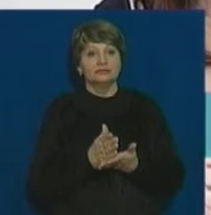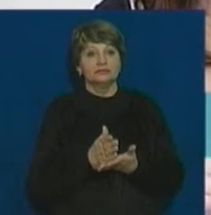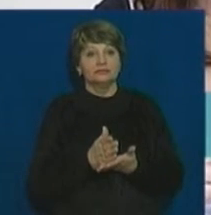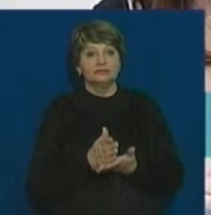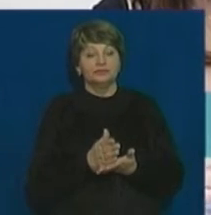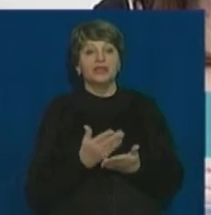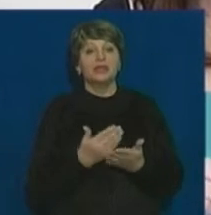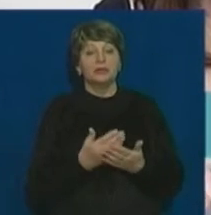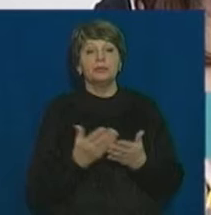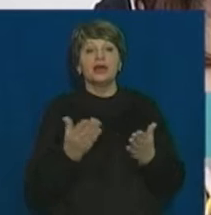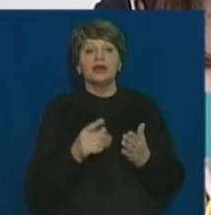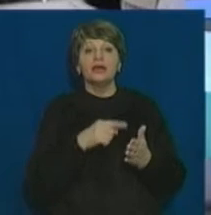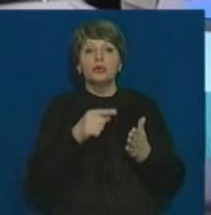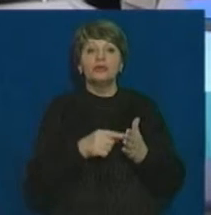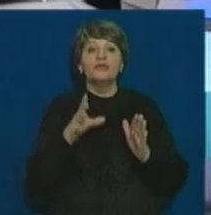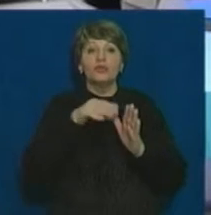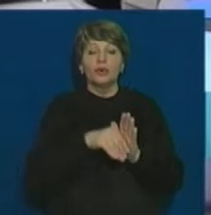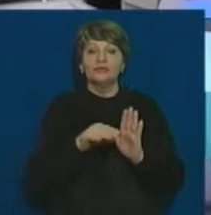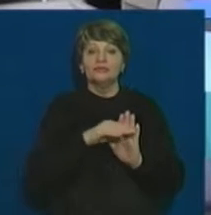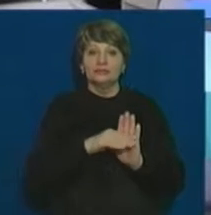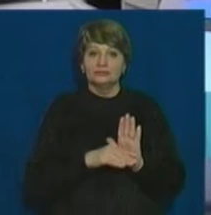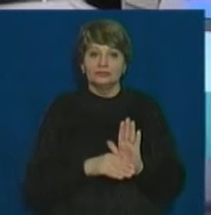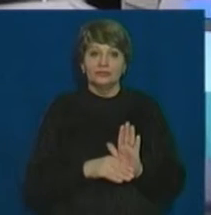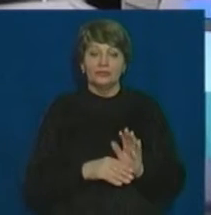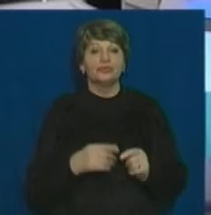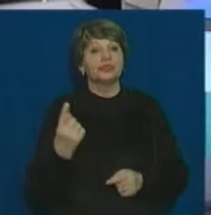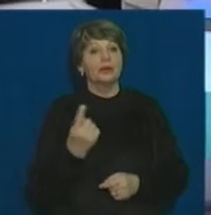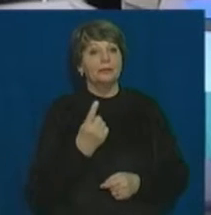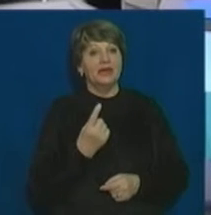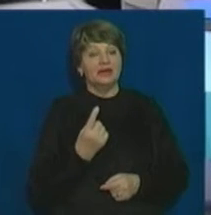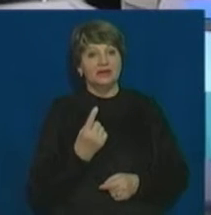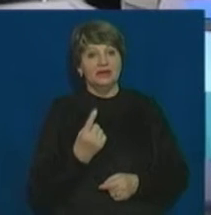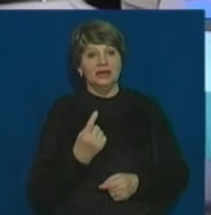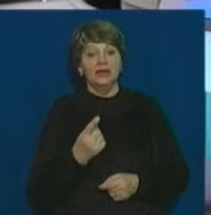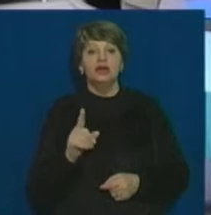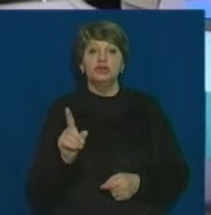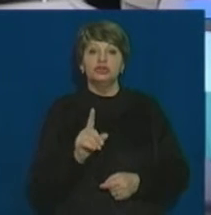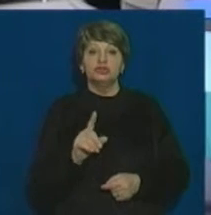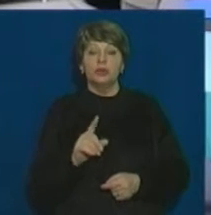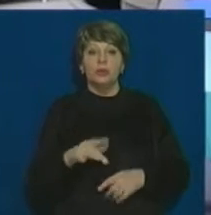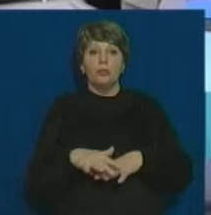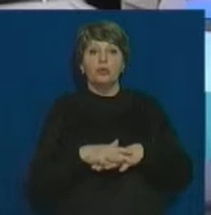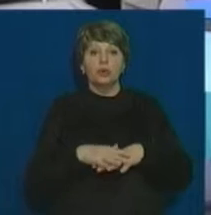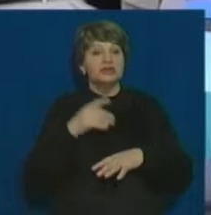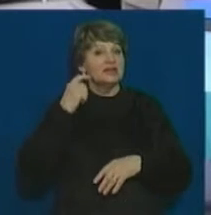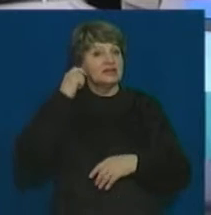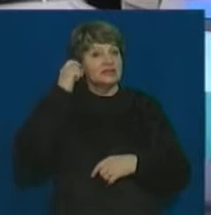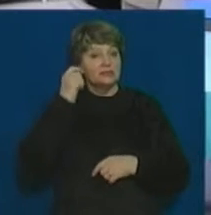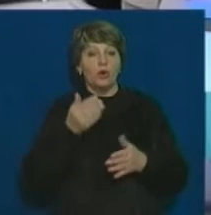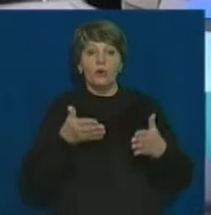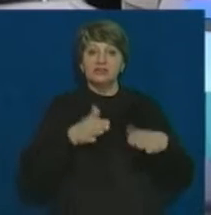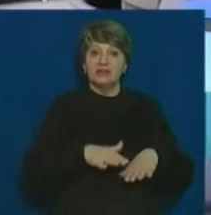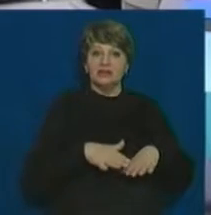Стосовно опитування, які були в опитуванні? Опитування, перший варіант – це щоб на площі 700-річчя залишився